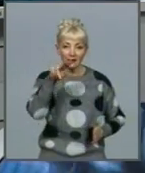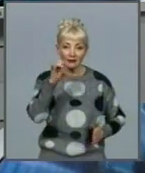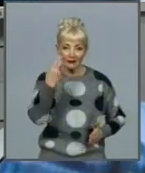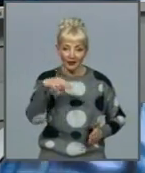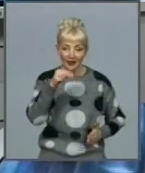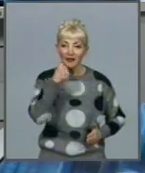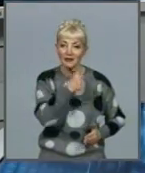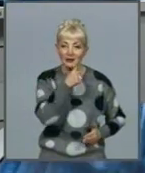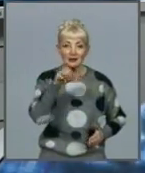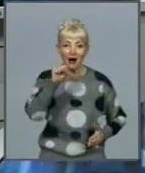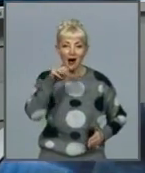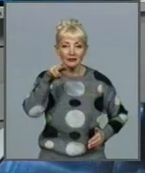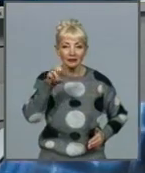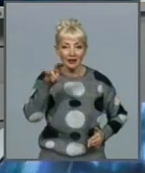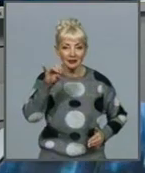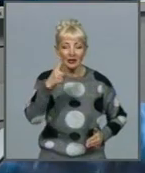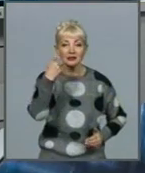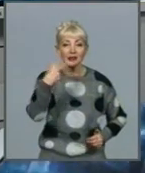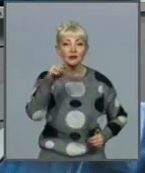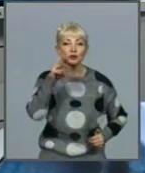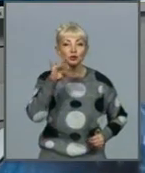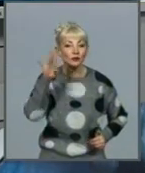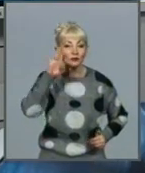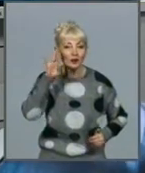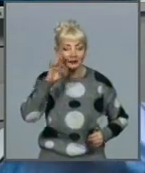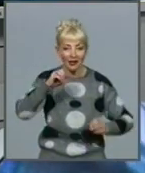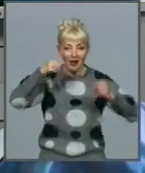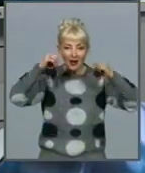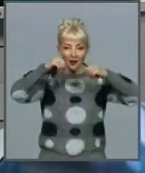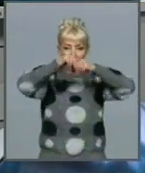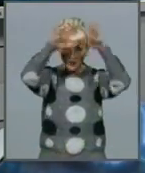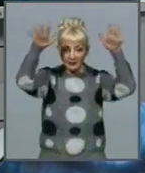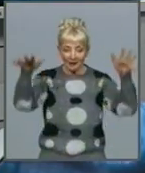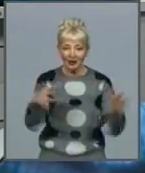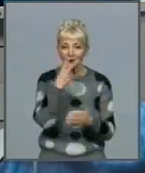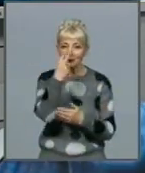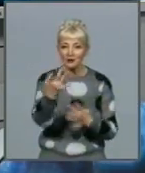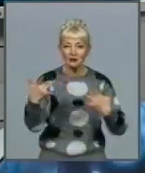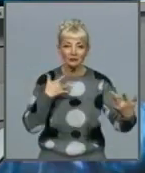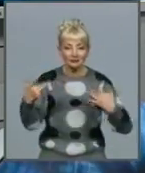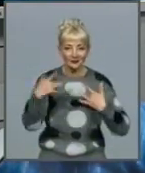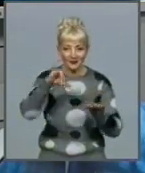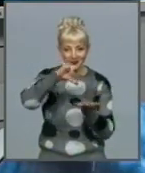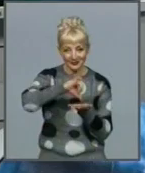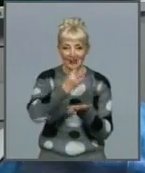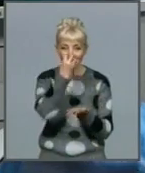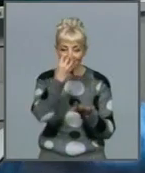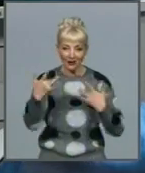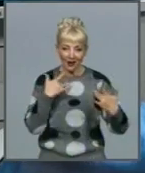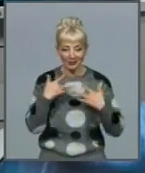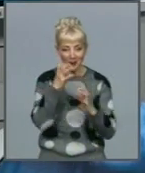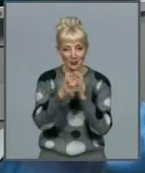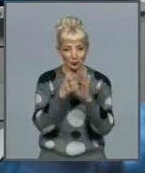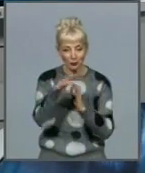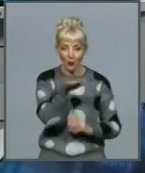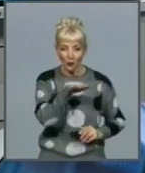120 тонах води в обрамленні світломузичних фонтанів ви побачите феєричне шоу з виступом циркових артистів міжнародного класу. Квитки на